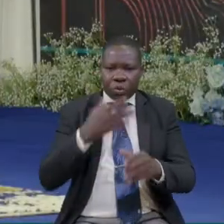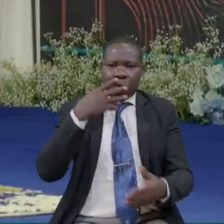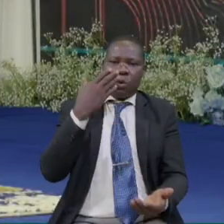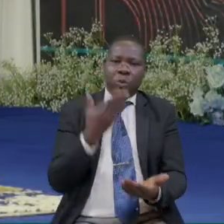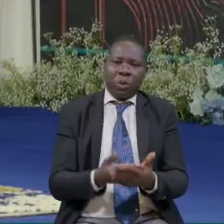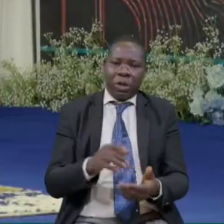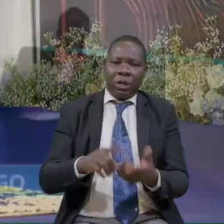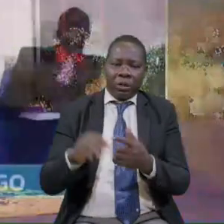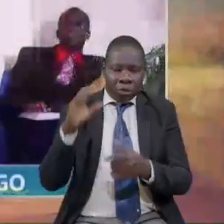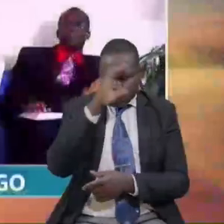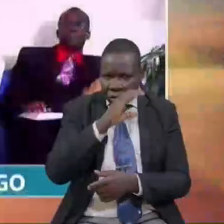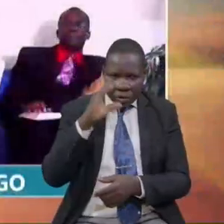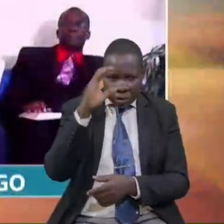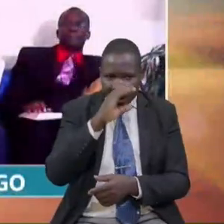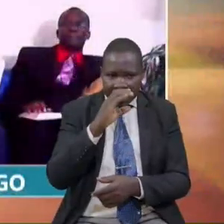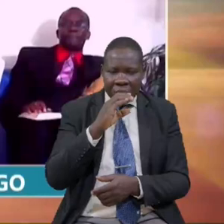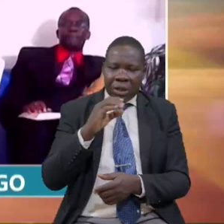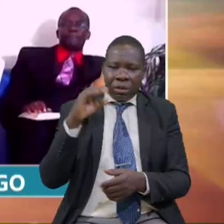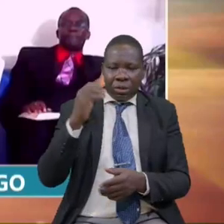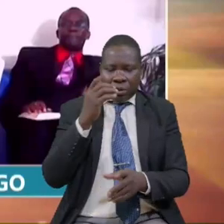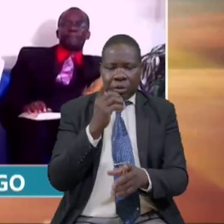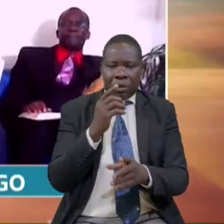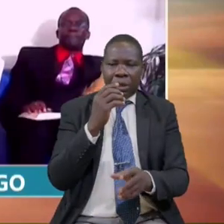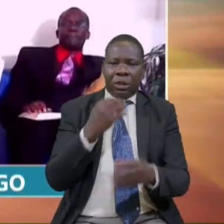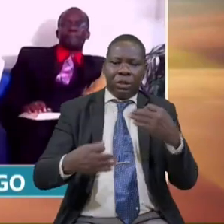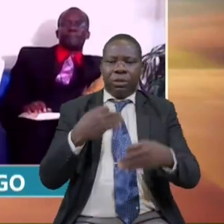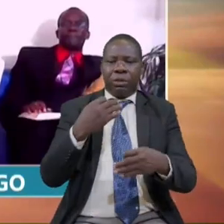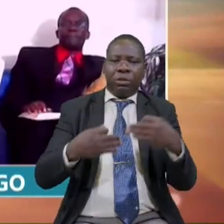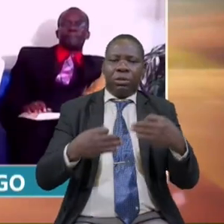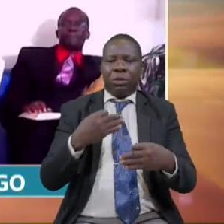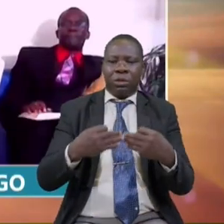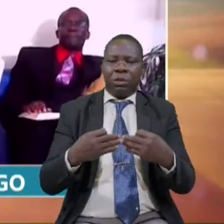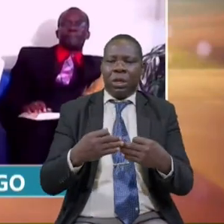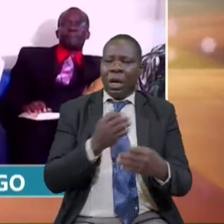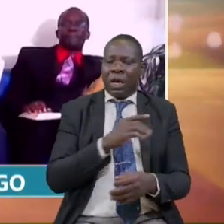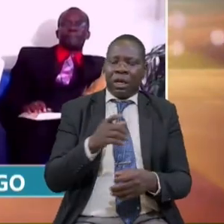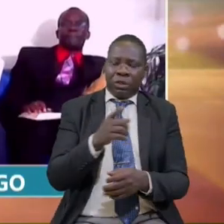bien, vous recherchez la justice. Vous protégez